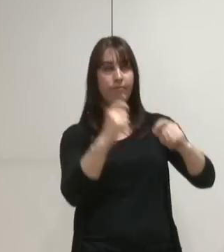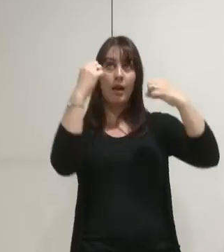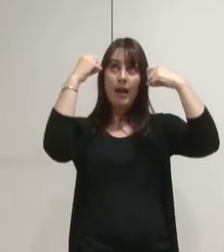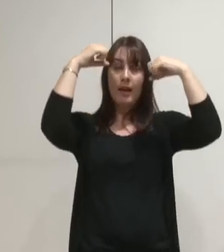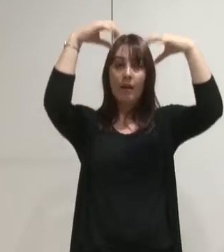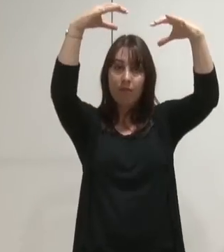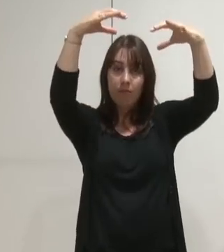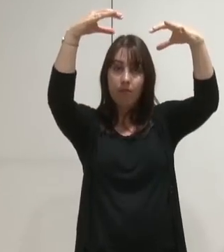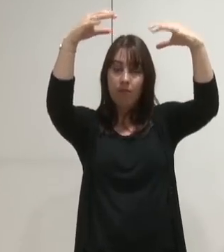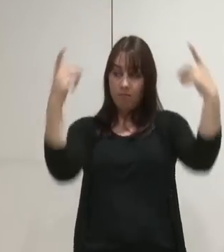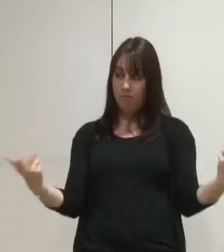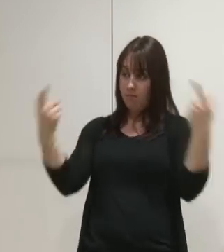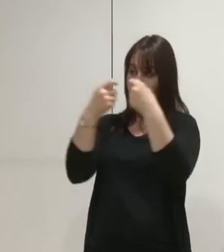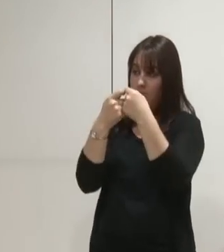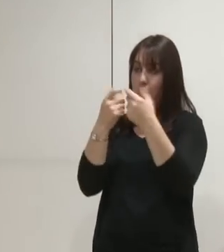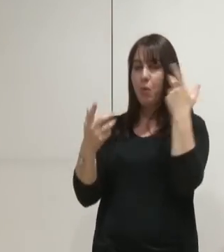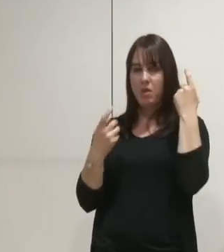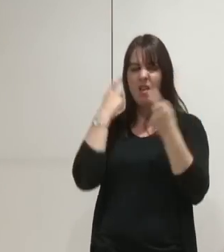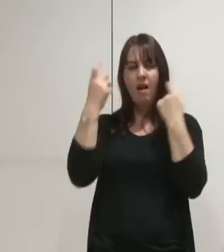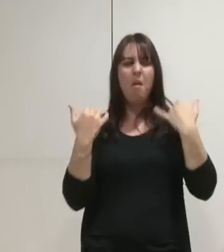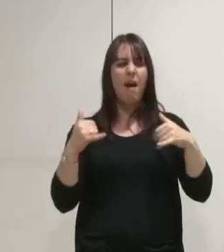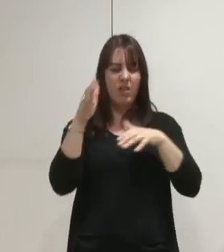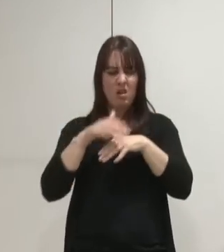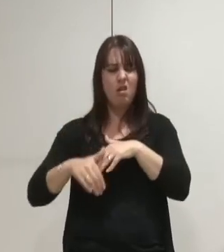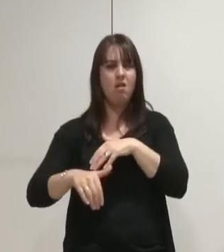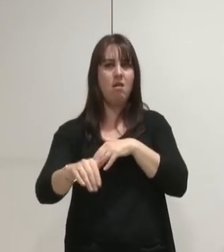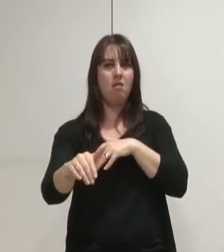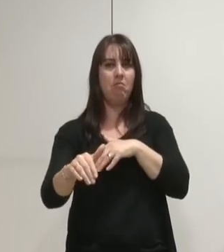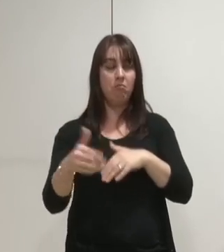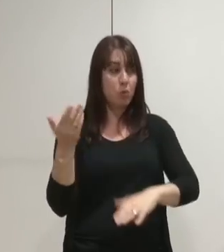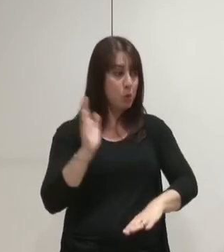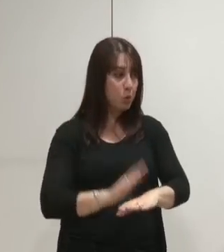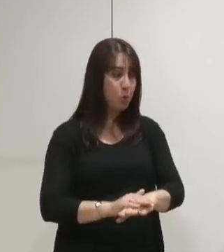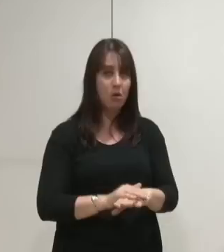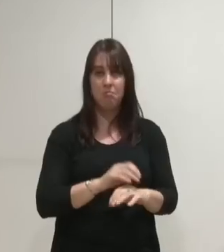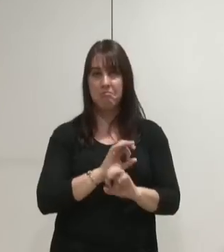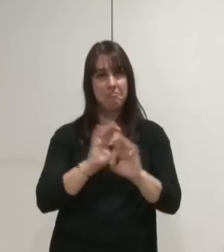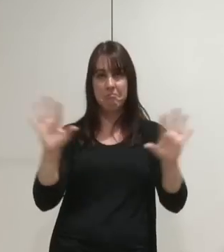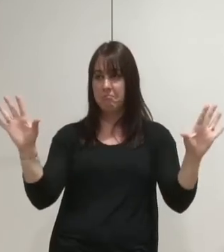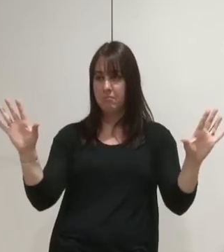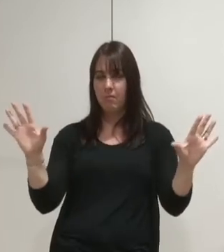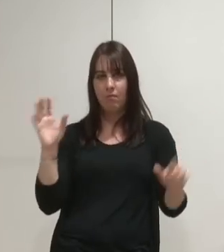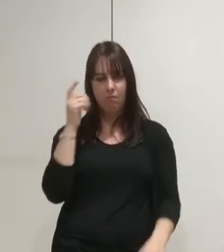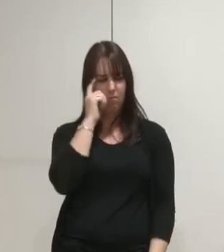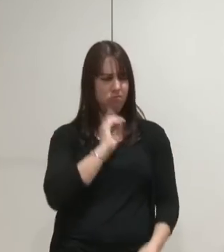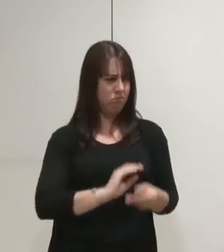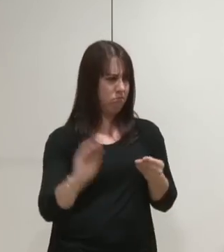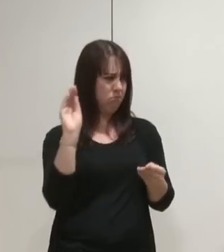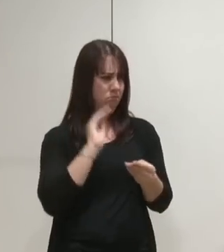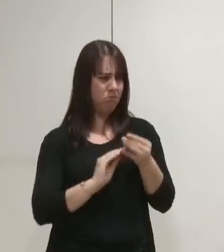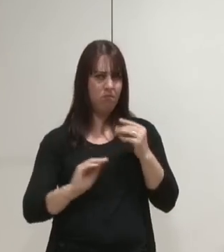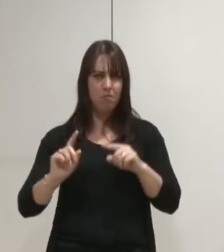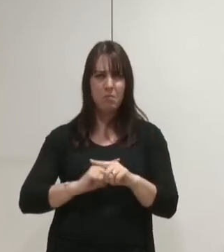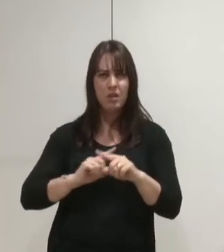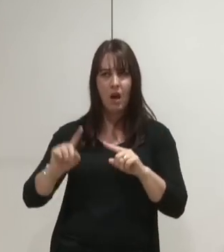public serait éventuellement revu il n'en est rien et plus intrigant encore le